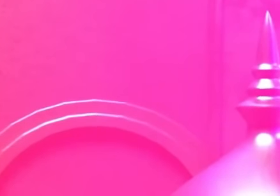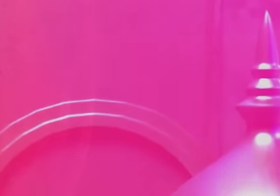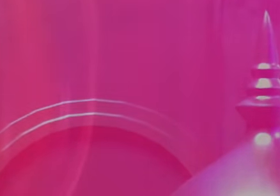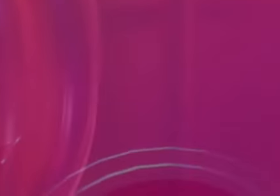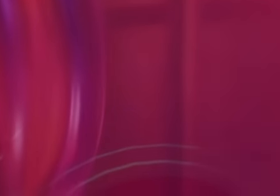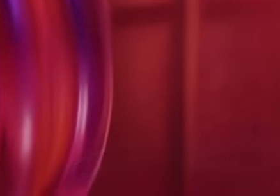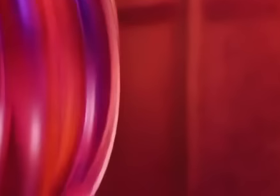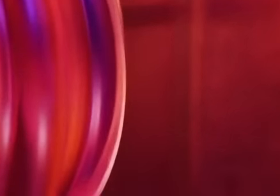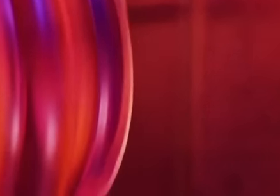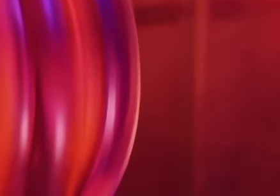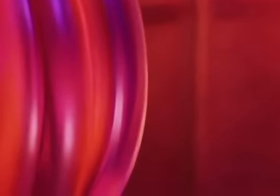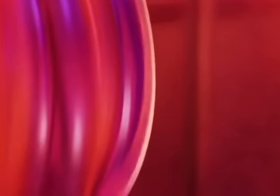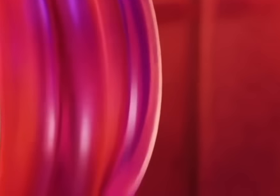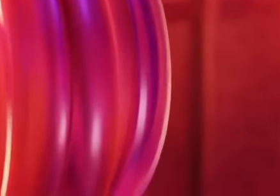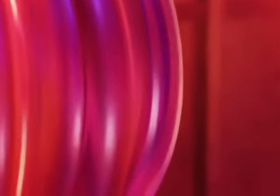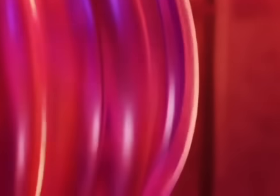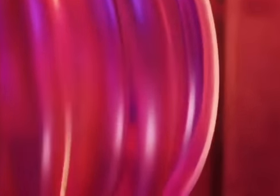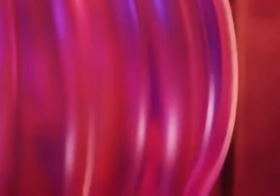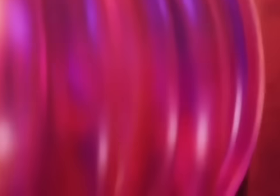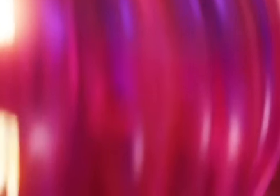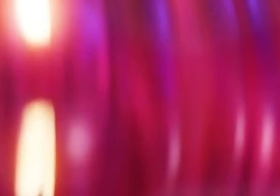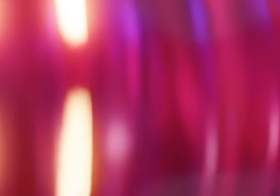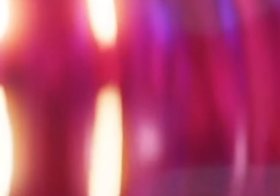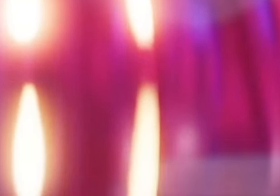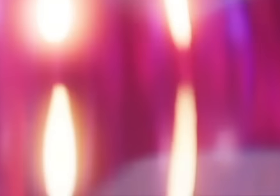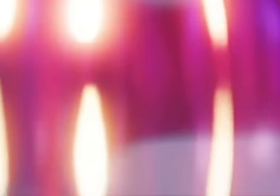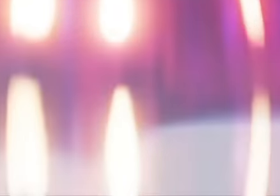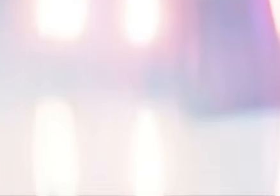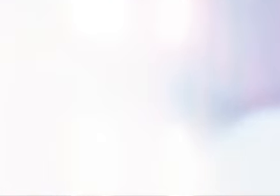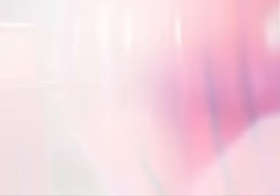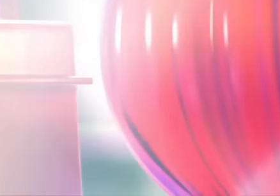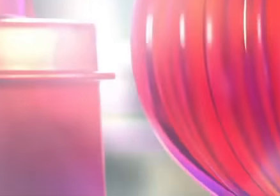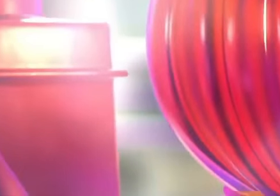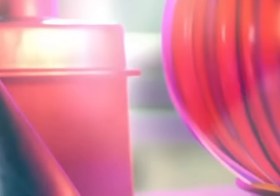infak wajalhuana hujjat